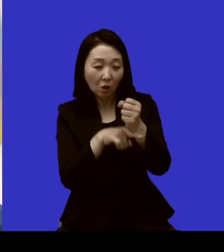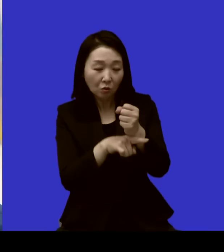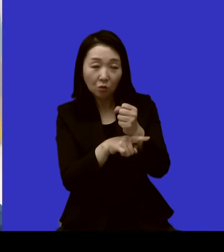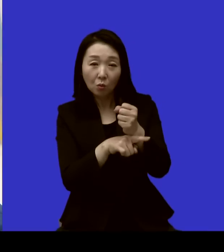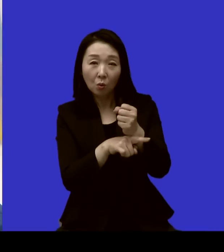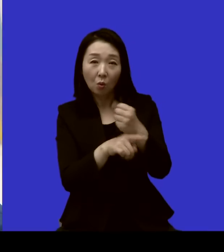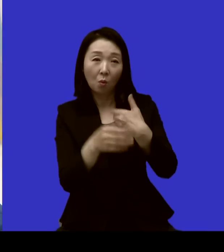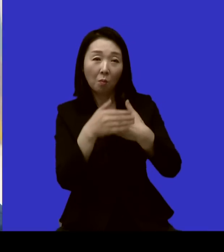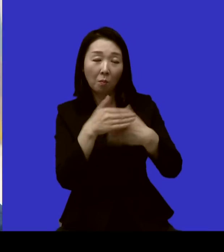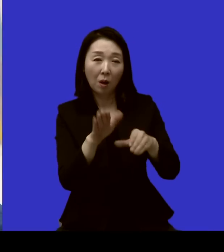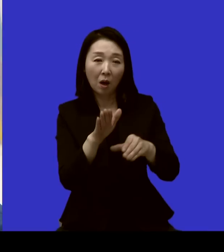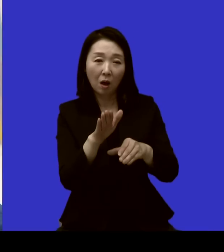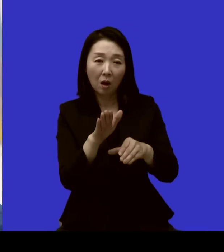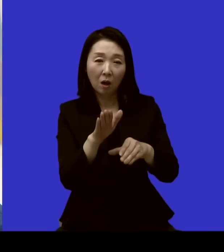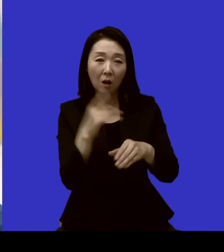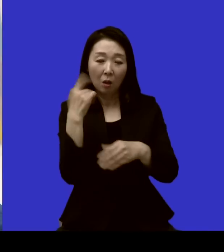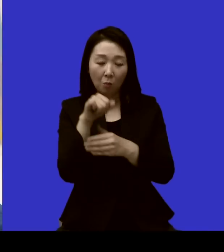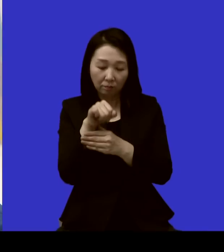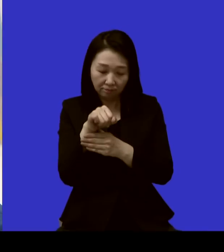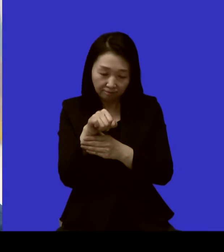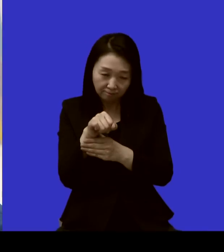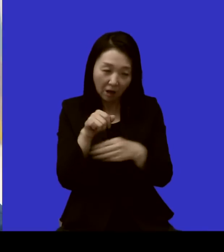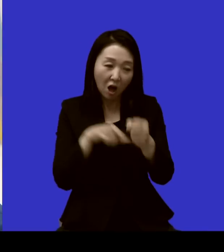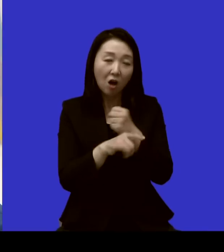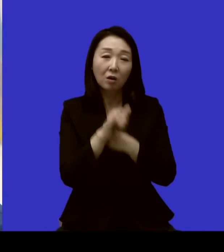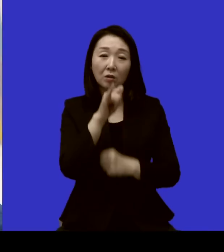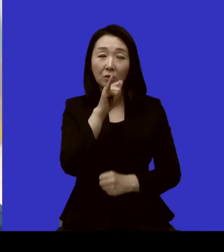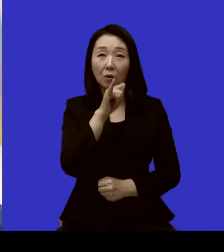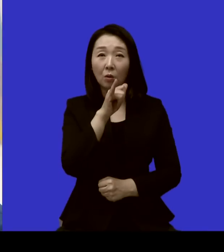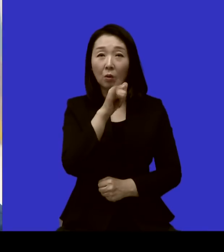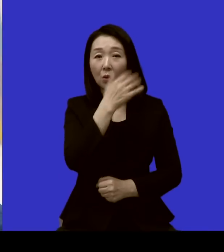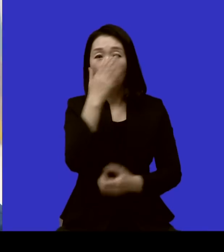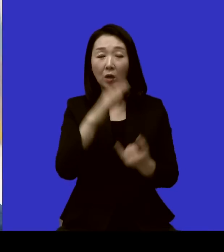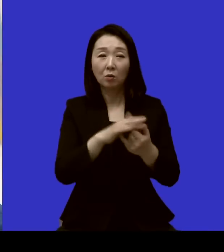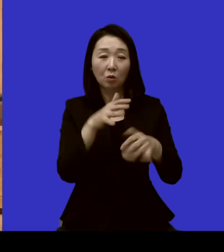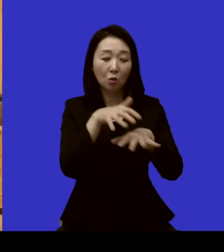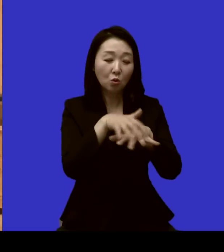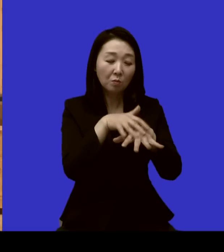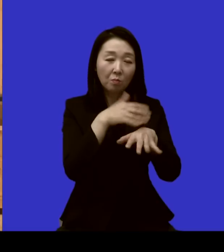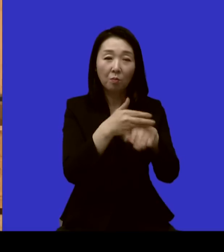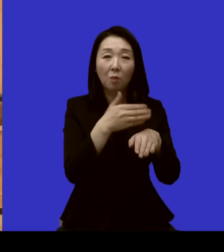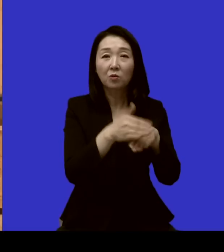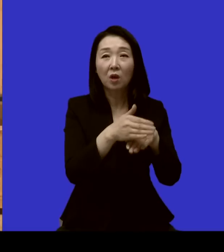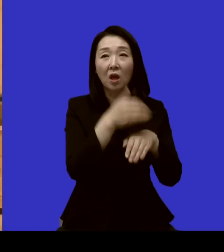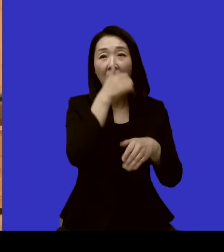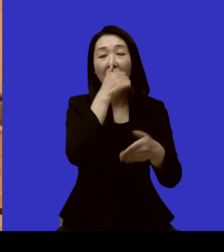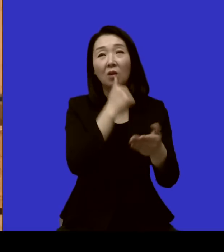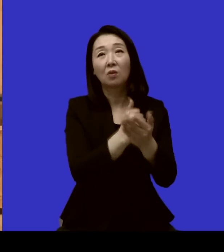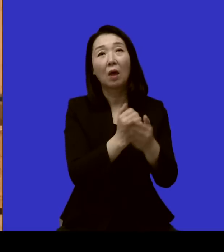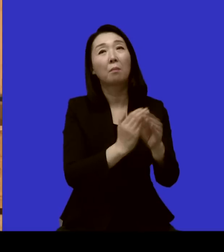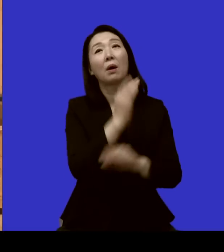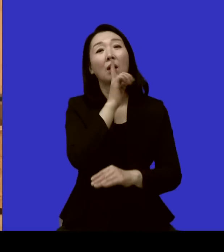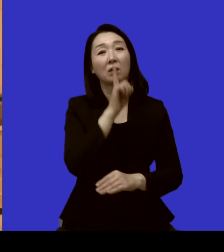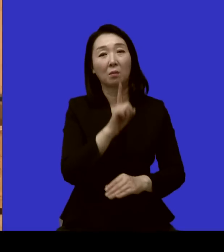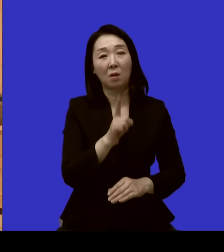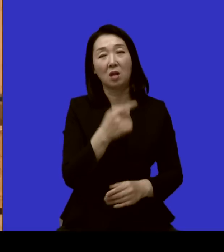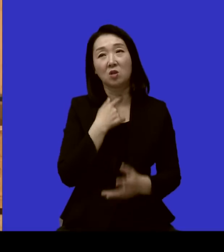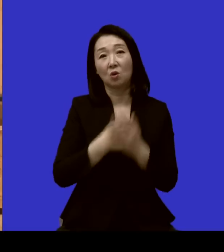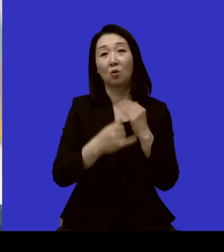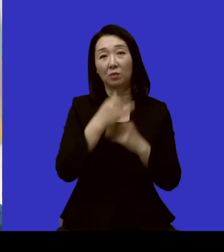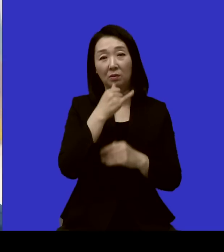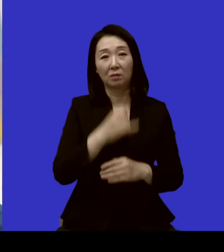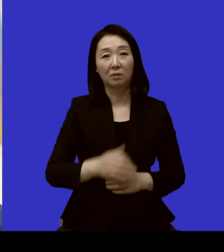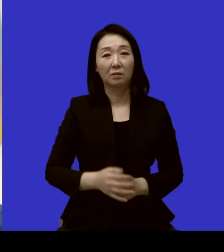있고 예. 뭐 청소년들의 조직폭력 범죄가 뭐 수위를 넘어섰습니다라고 하면서 이제 그런 경험이 있어서